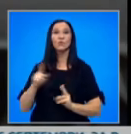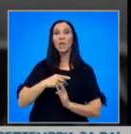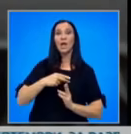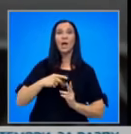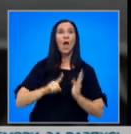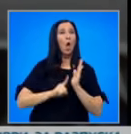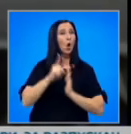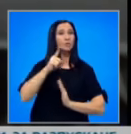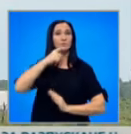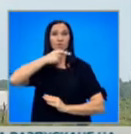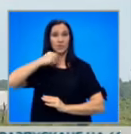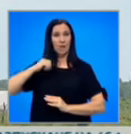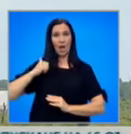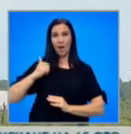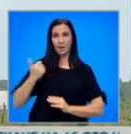агенции.